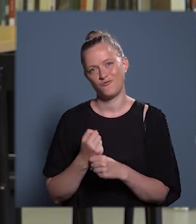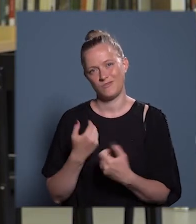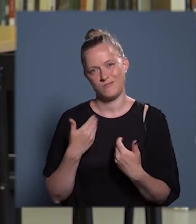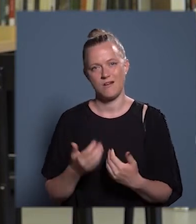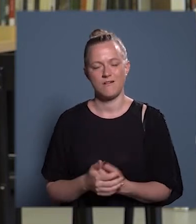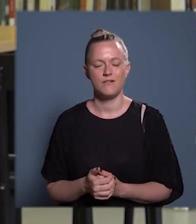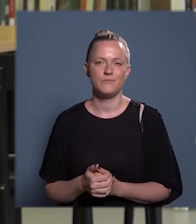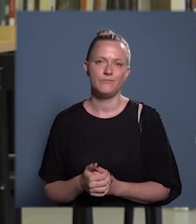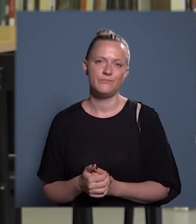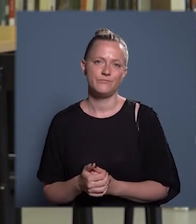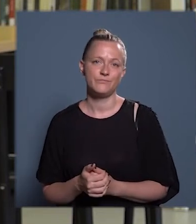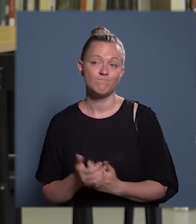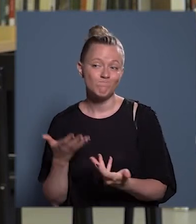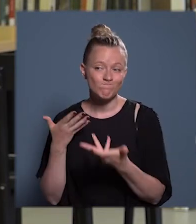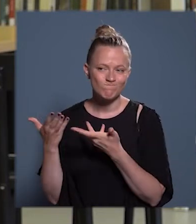és megbeszéljük,